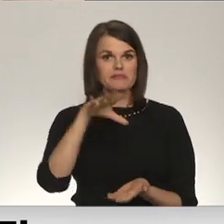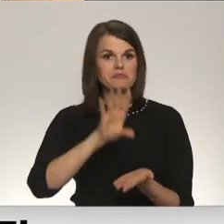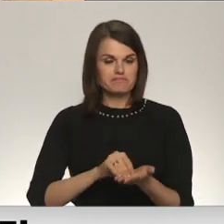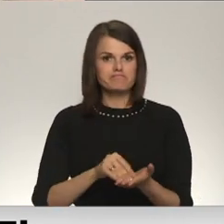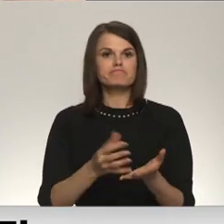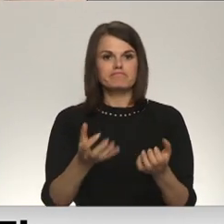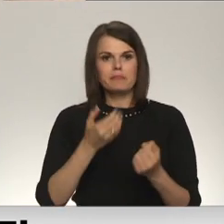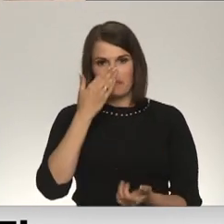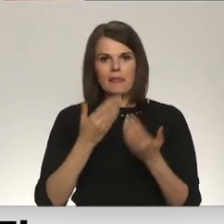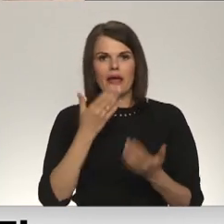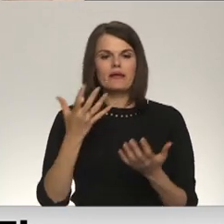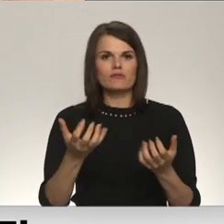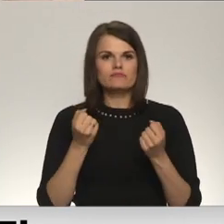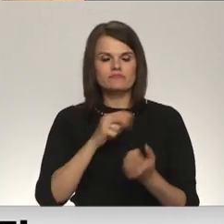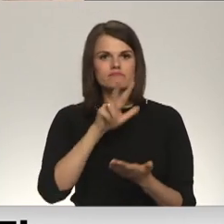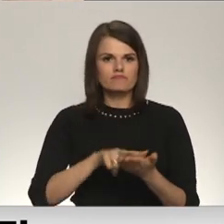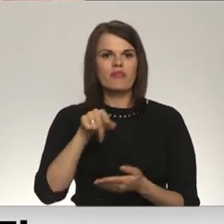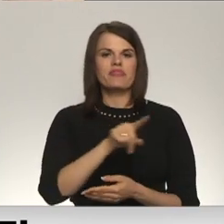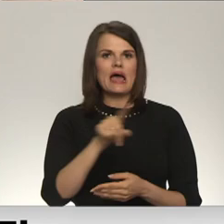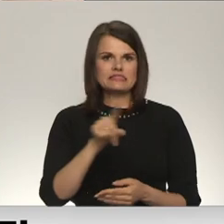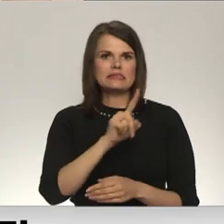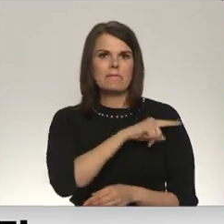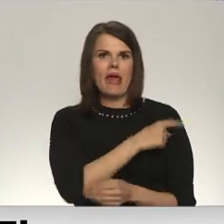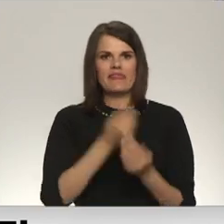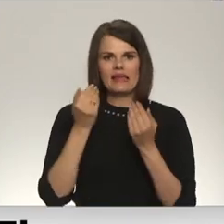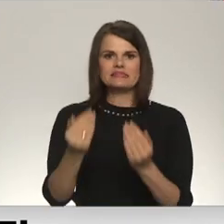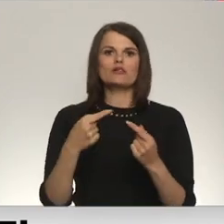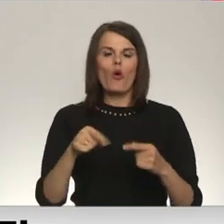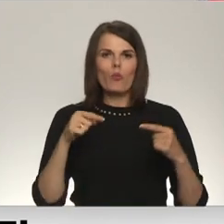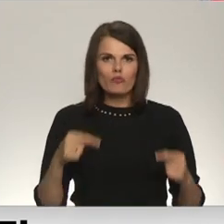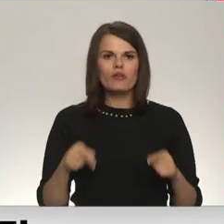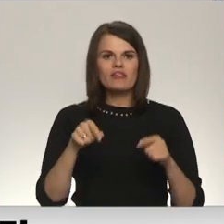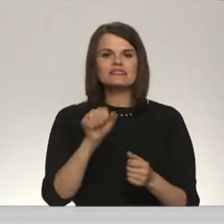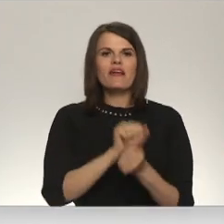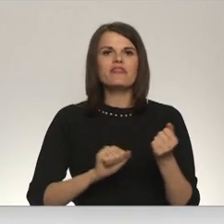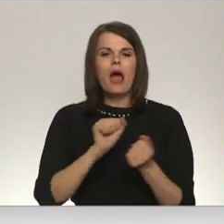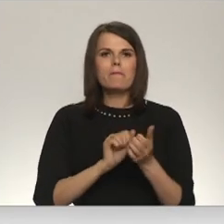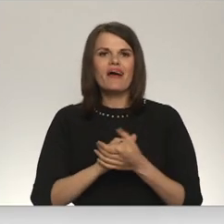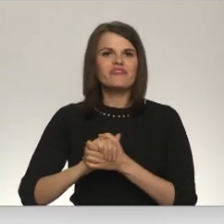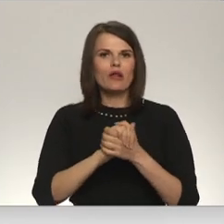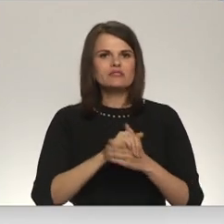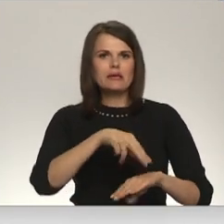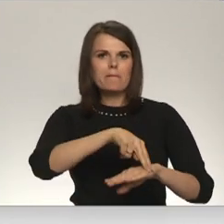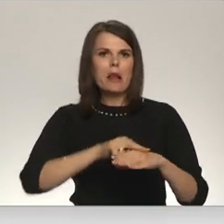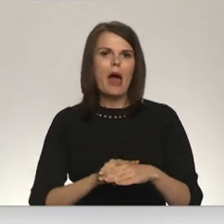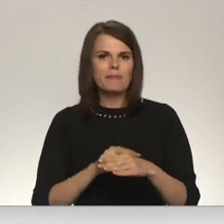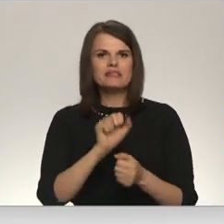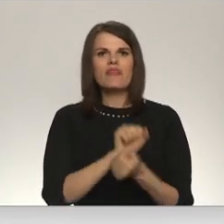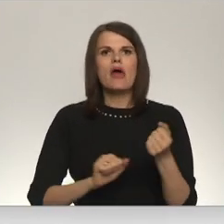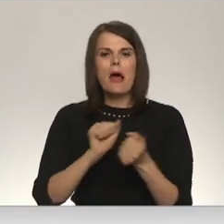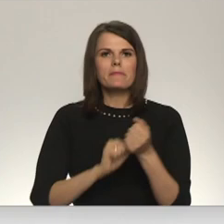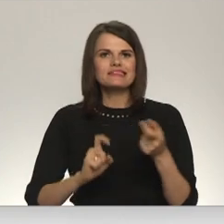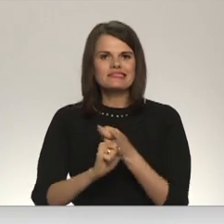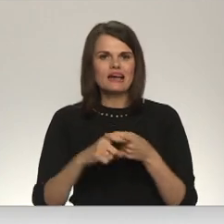savam produktam iegūt atzinumu, ka tas ir medicīnisks produkts. Mūsu produkts ir dabai draudzīgi plāksari ar dabiskām saistvielām